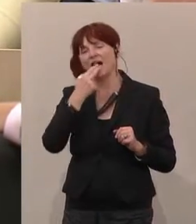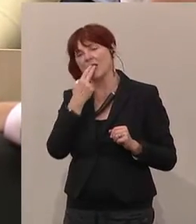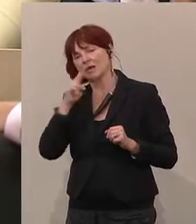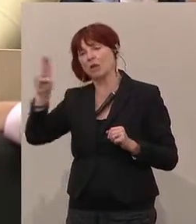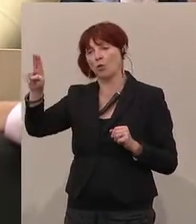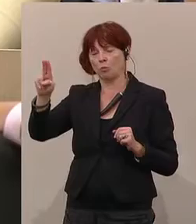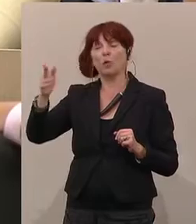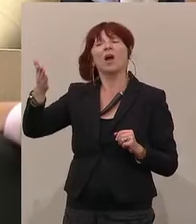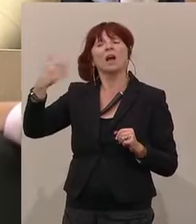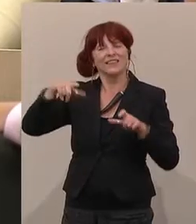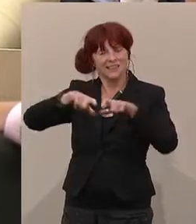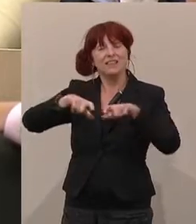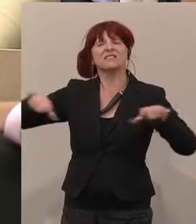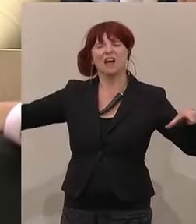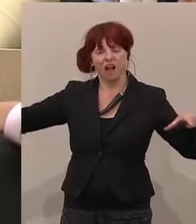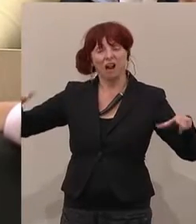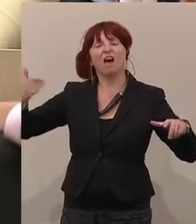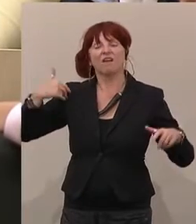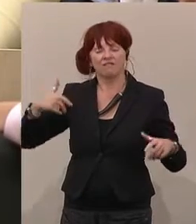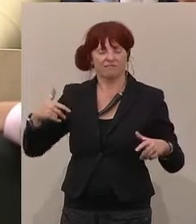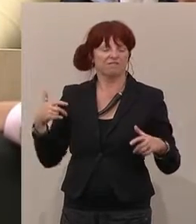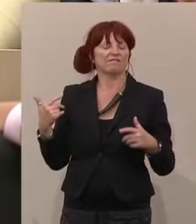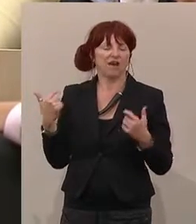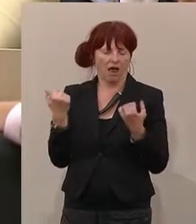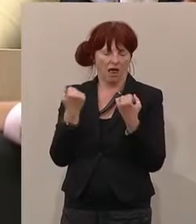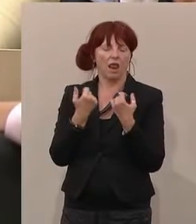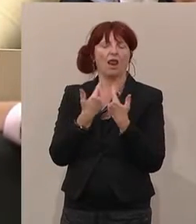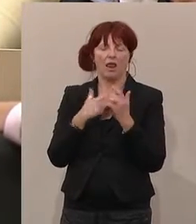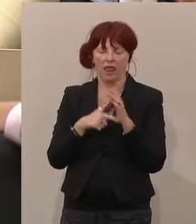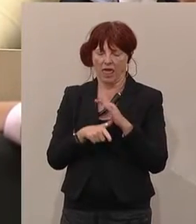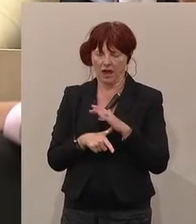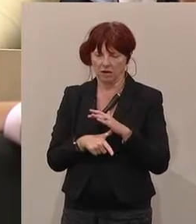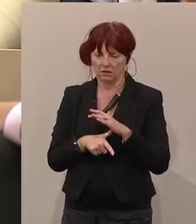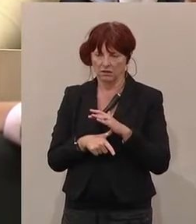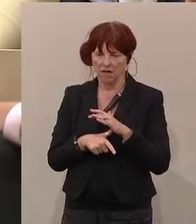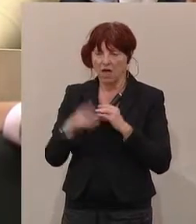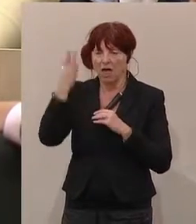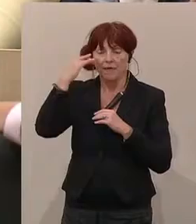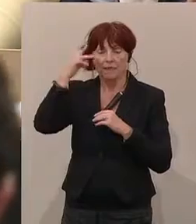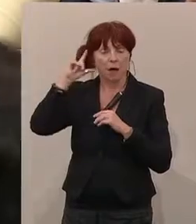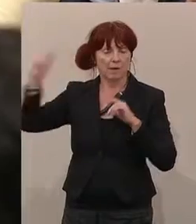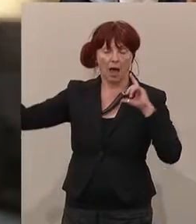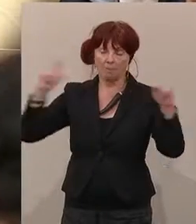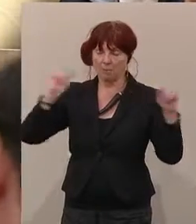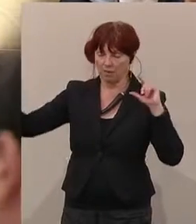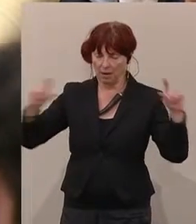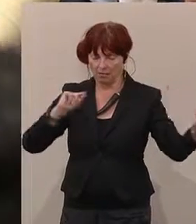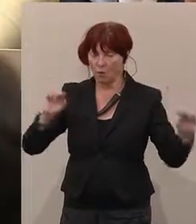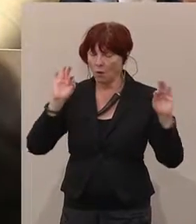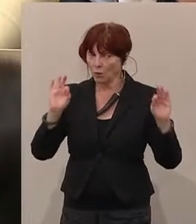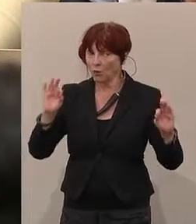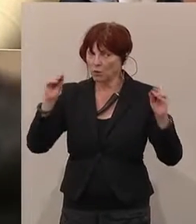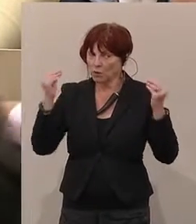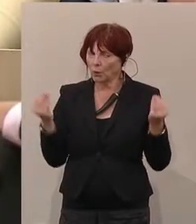Saal war, aus einem guten Grund. Die Damen haben den Saal verlassen, aus einem sehr guten Grund. Und das sollte man sich immer in